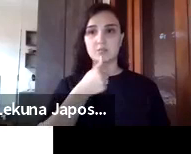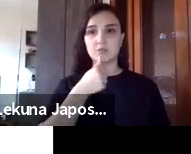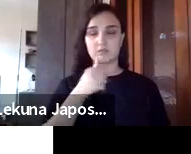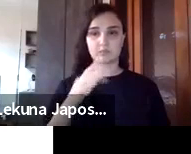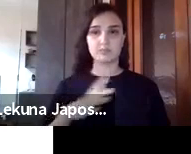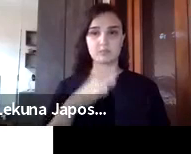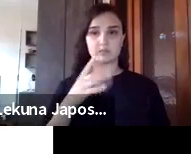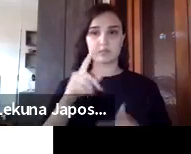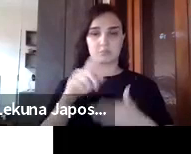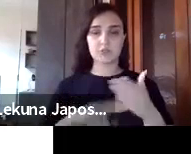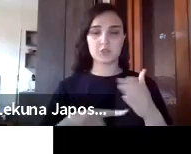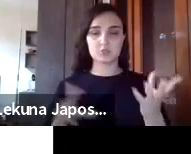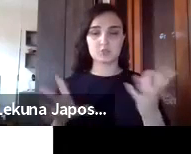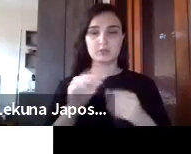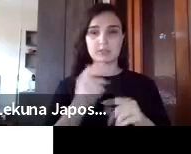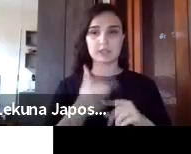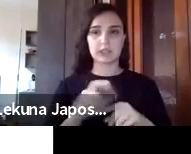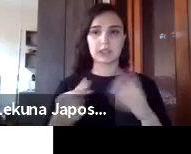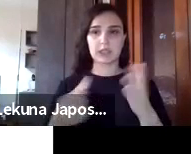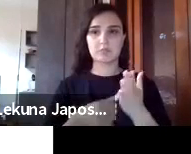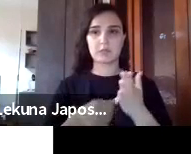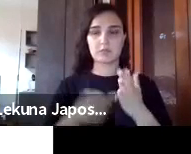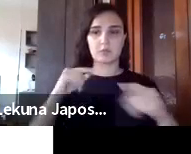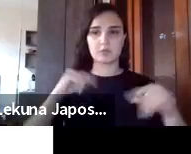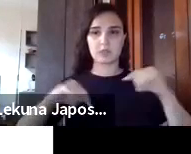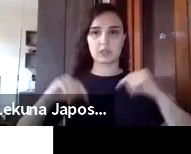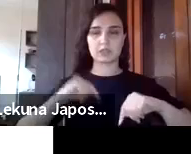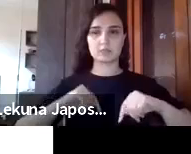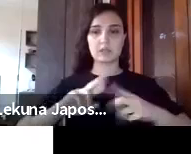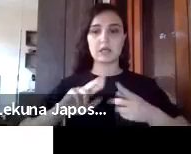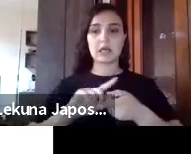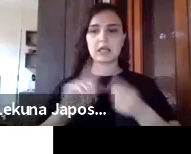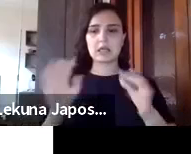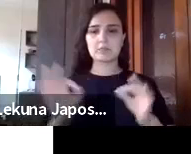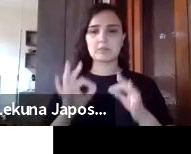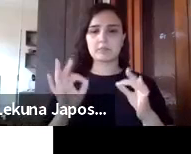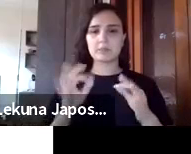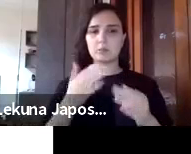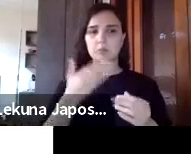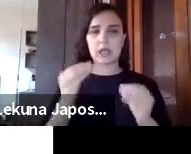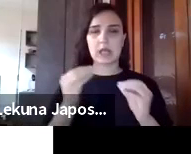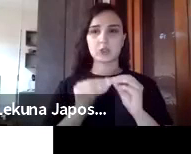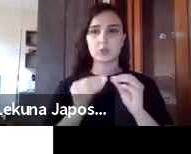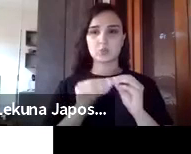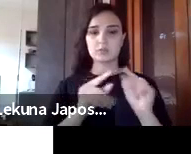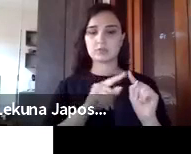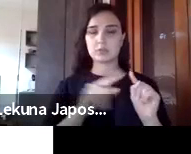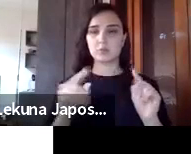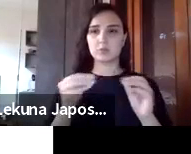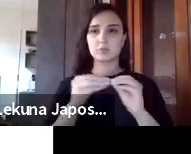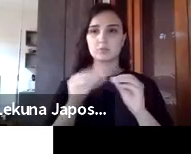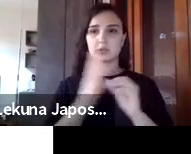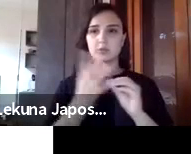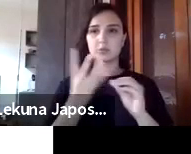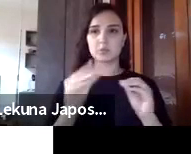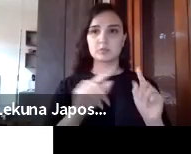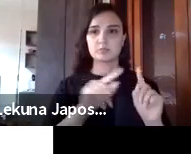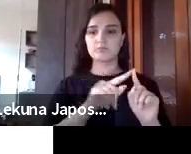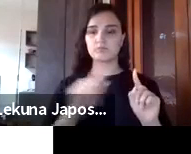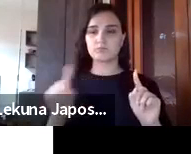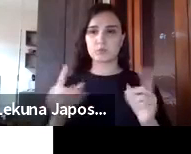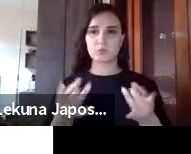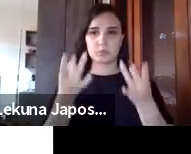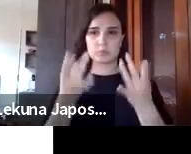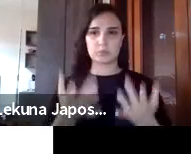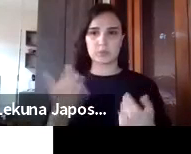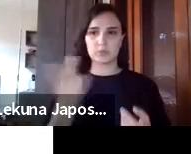კეთებია დამერწმუნება, რომ ძალიან ეხმარება ორგანიზმს. წარმოიდგინე, აი არაფერი არ არის 10 წუთის მანძილზე, 15 წუთის მანძილზე,